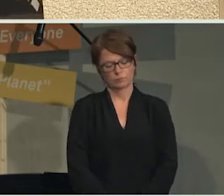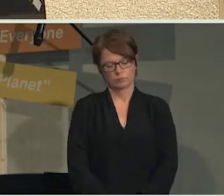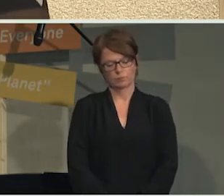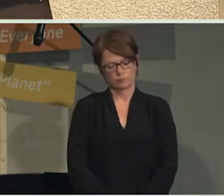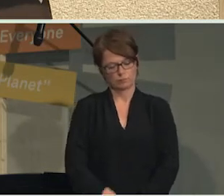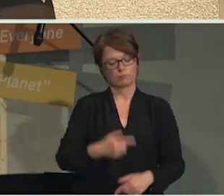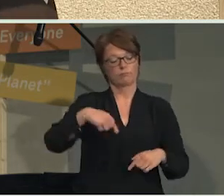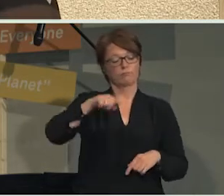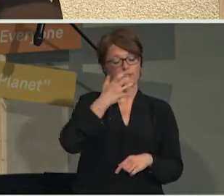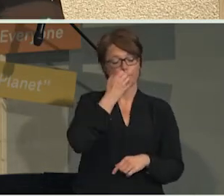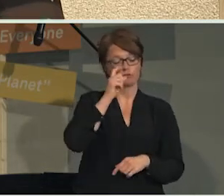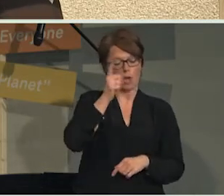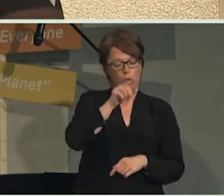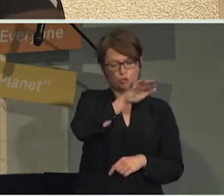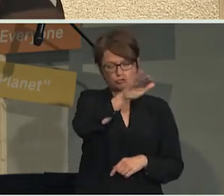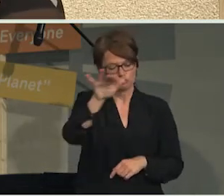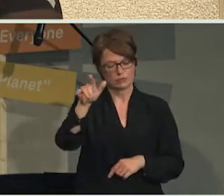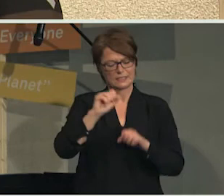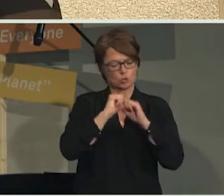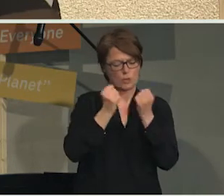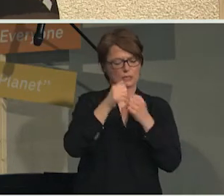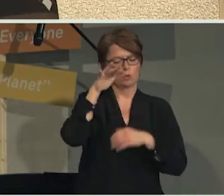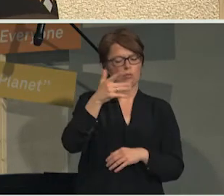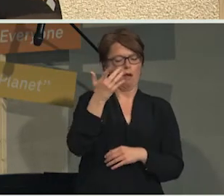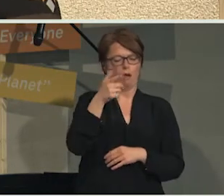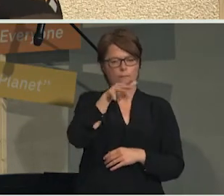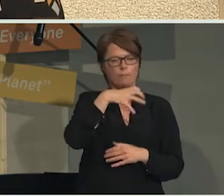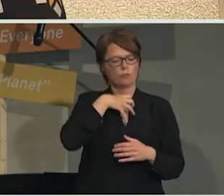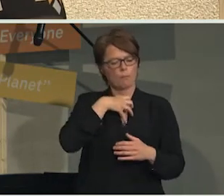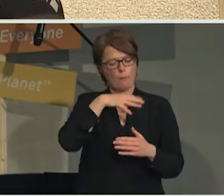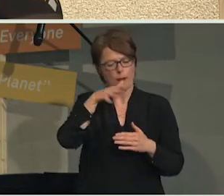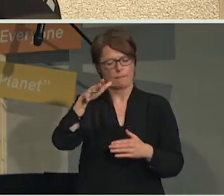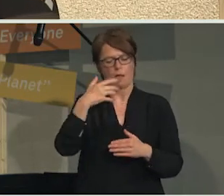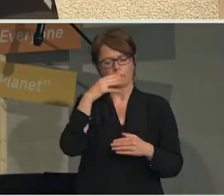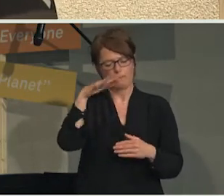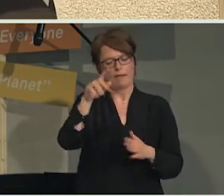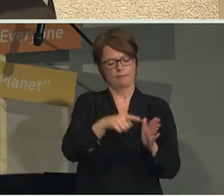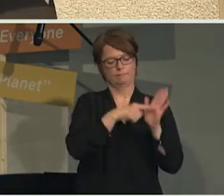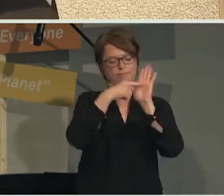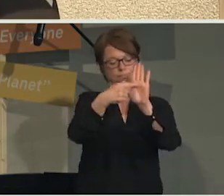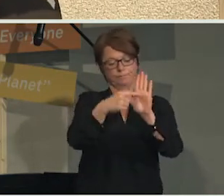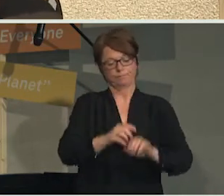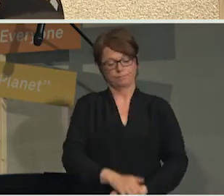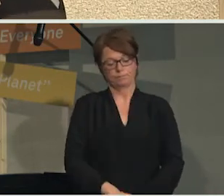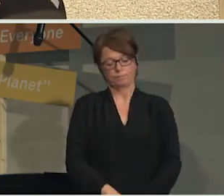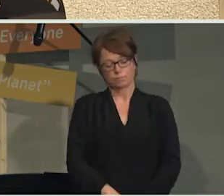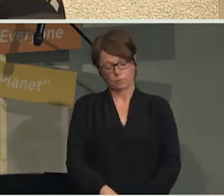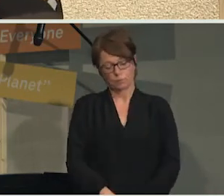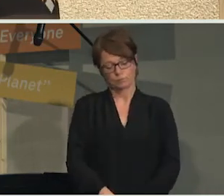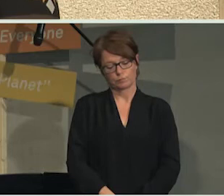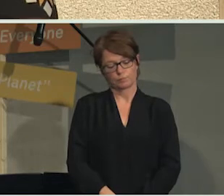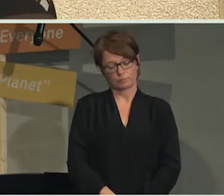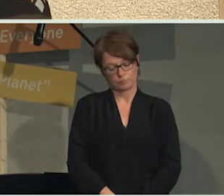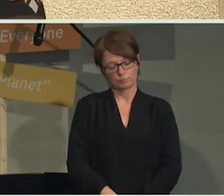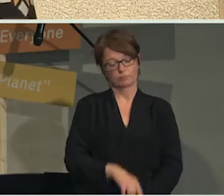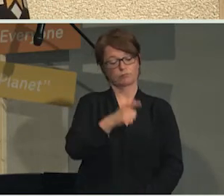30 Jahren begann Professor Kimberlé Crenshaw, Generationen von Intersectional Justice-Kämpferinnen zu prägen, indem sie